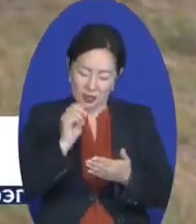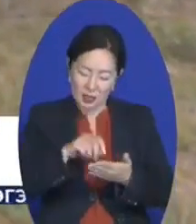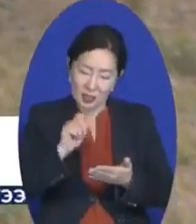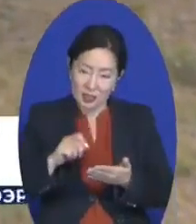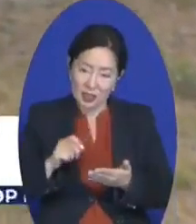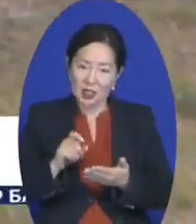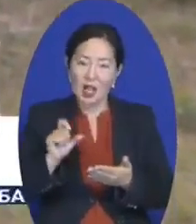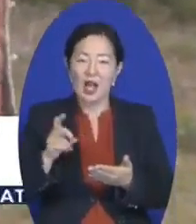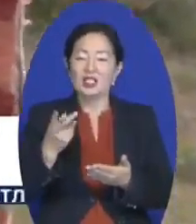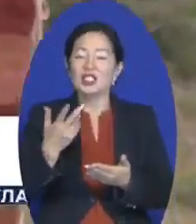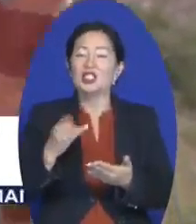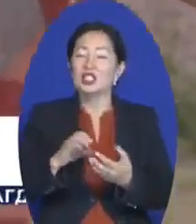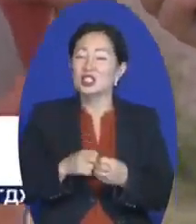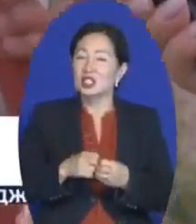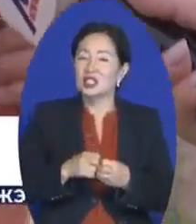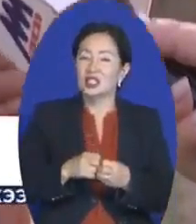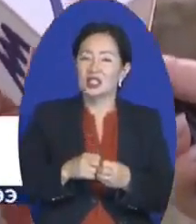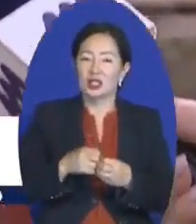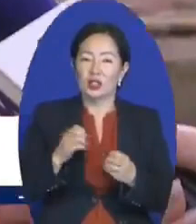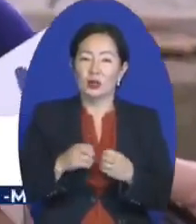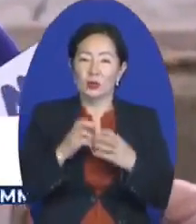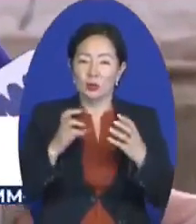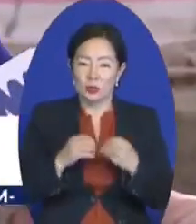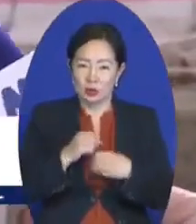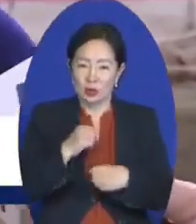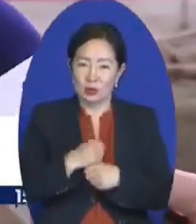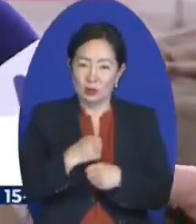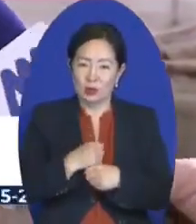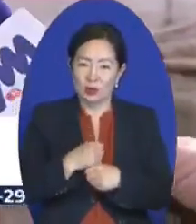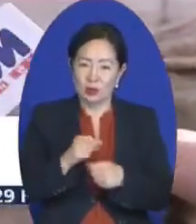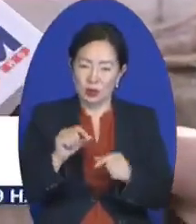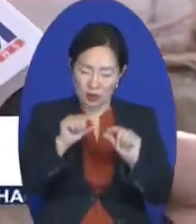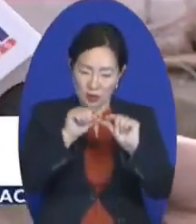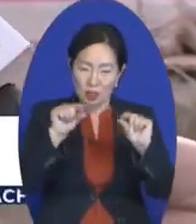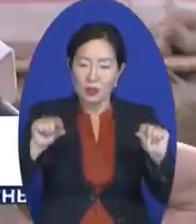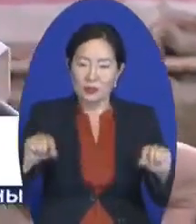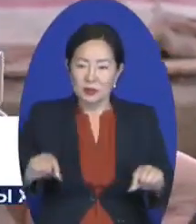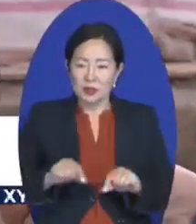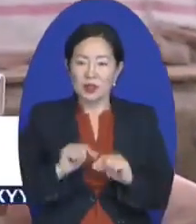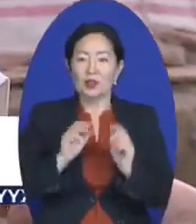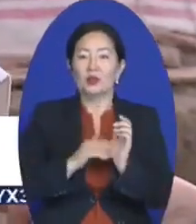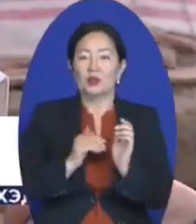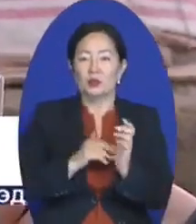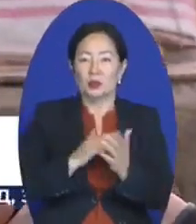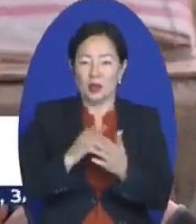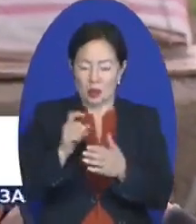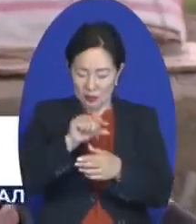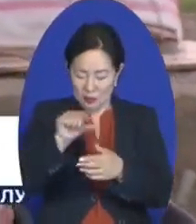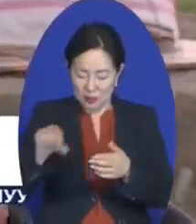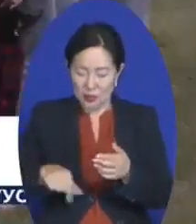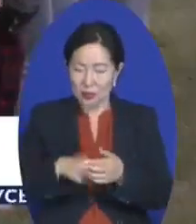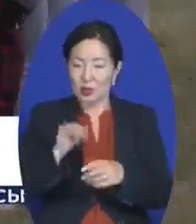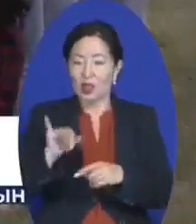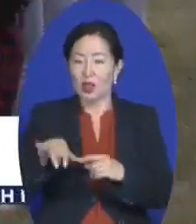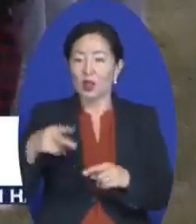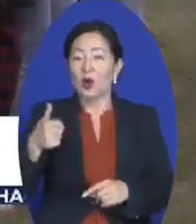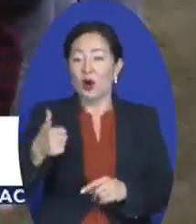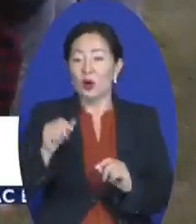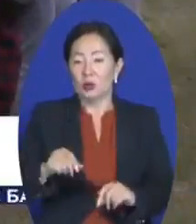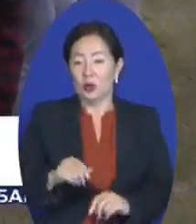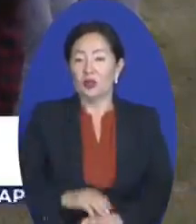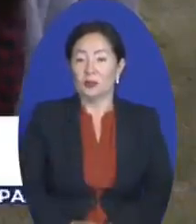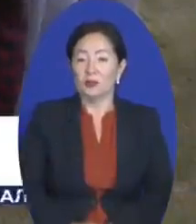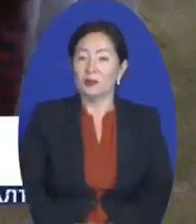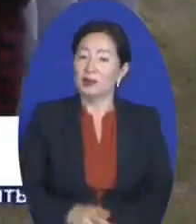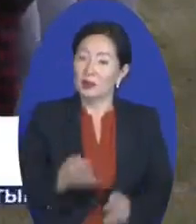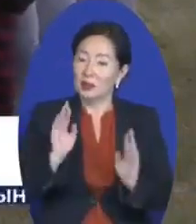нь эсгэрүүлээд тэгээ ингээд бүтээл болгоод одоо энийг ингээд бас эмжих төвтэй байгаа. Тэгээ эмжээр хийвэл энэ бүр гоё ялна.